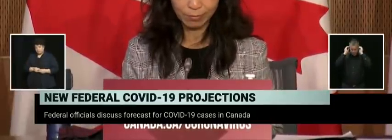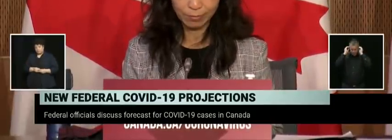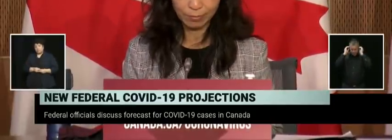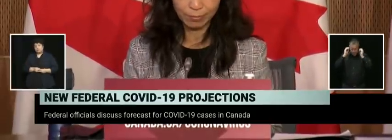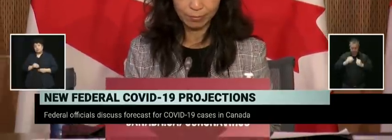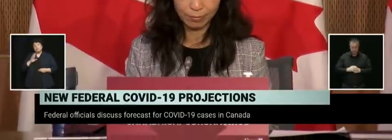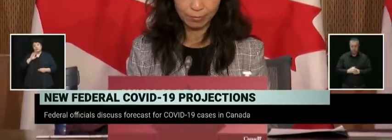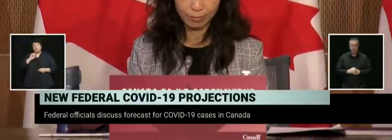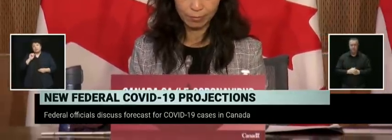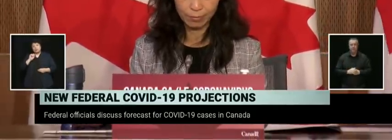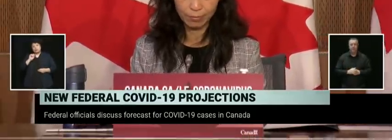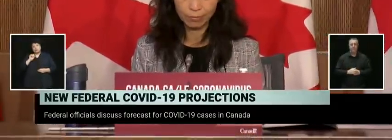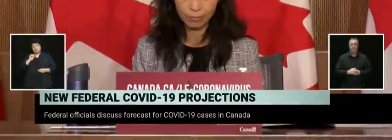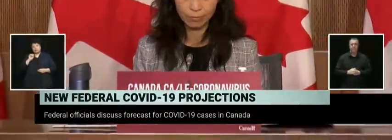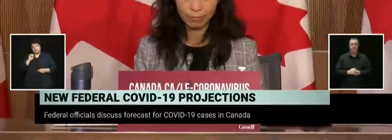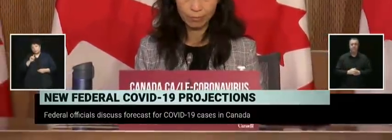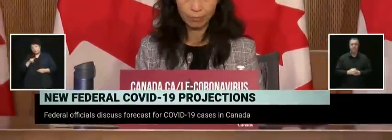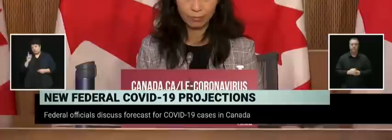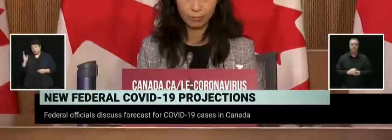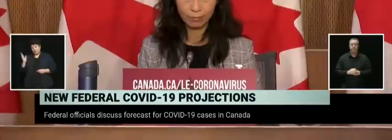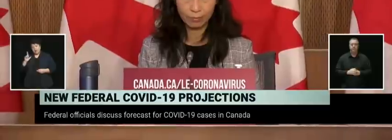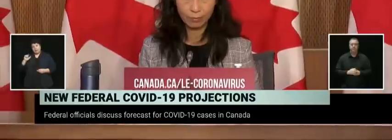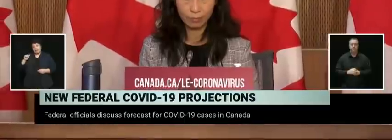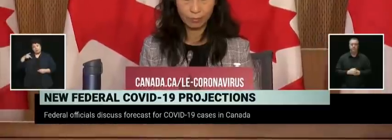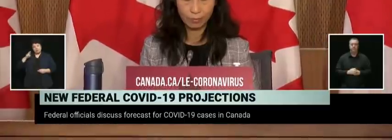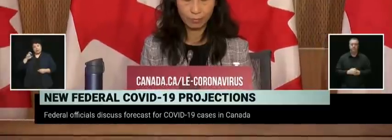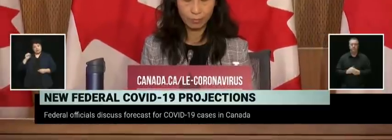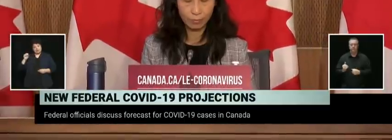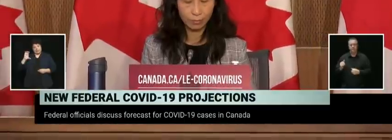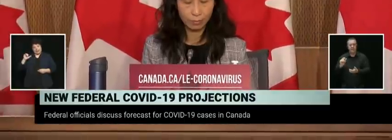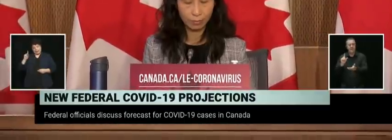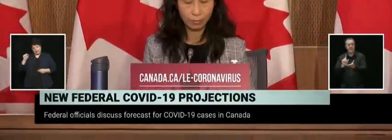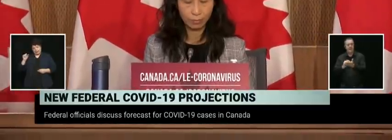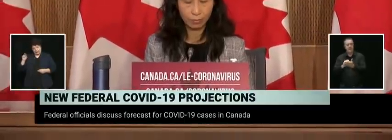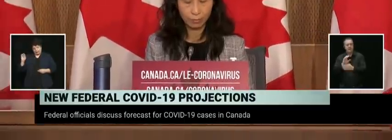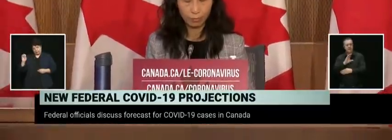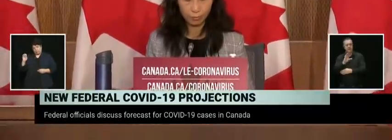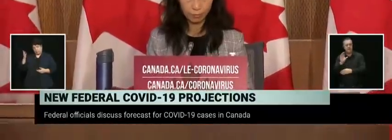est de Catherine Levesque, La Presse canadienne. La parole est à vous. Please go ahead.